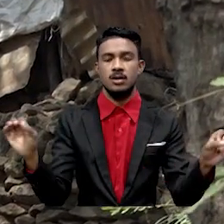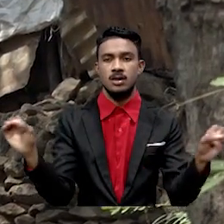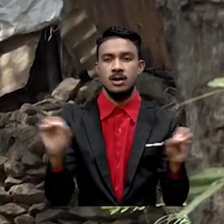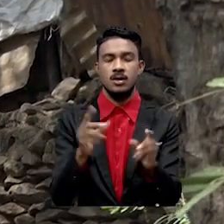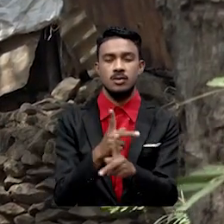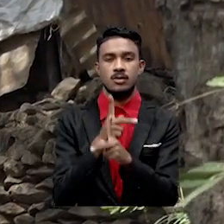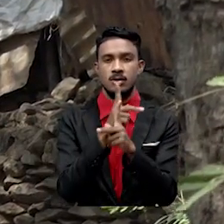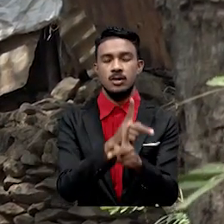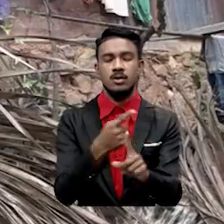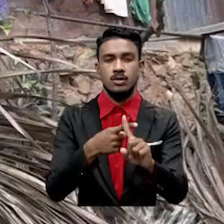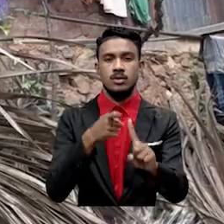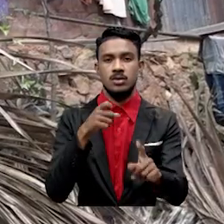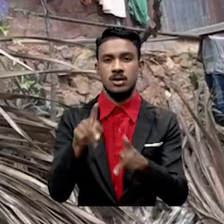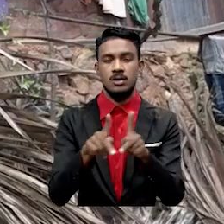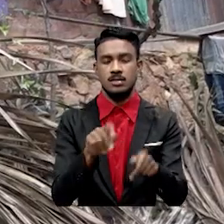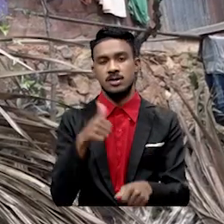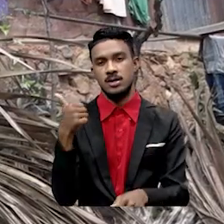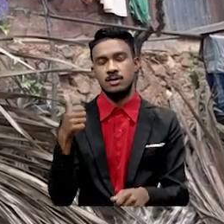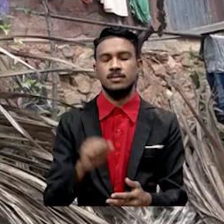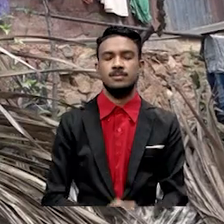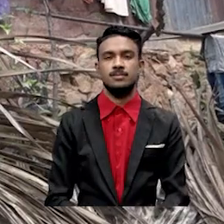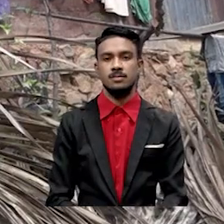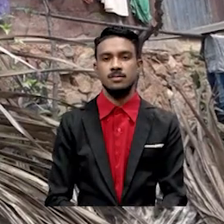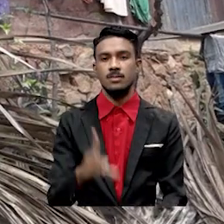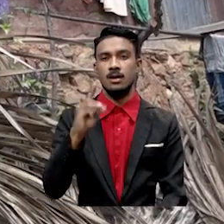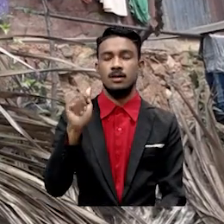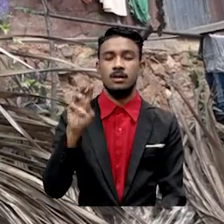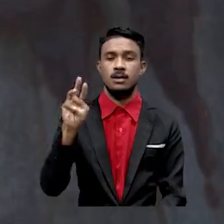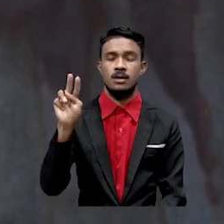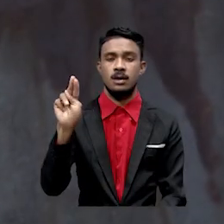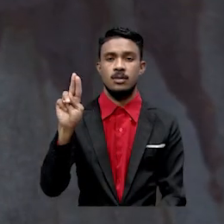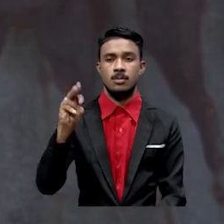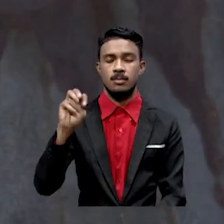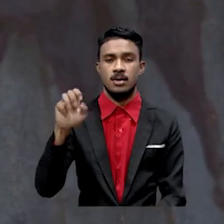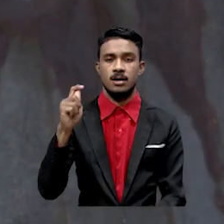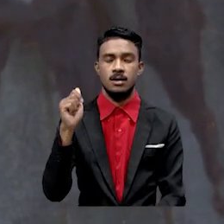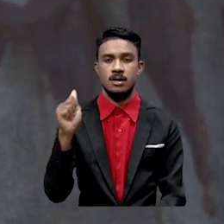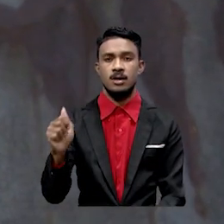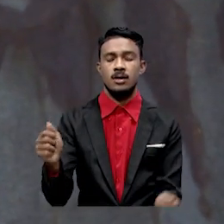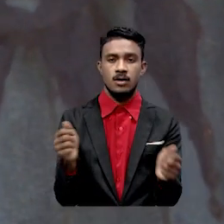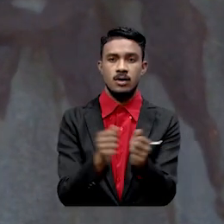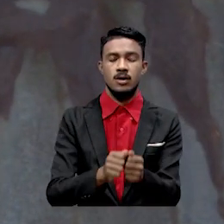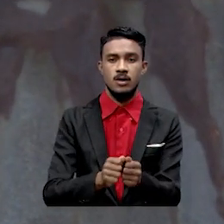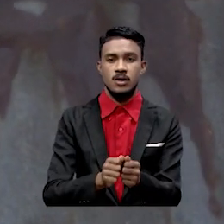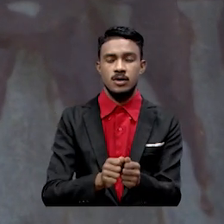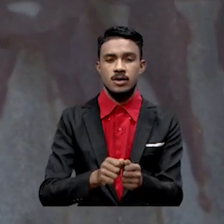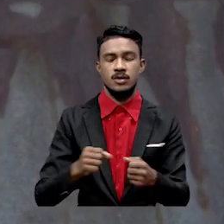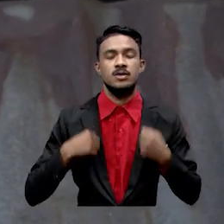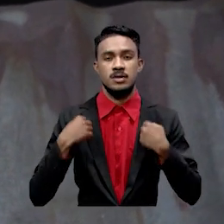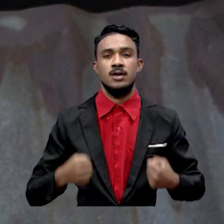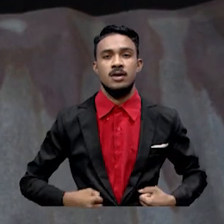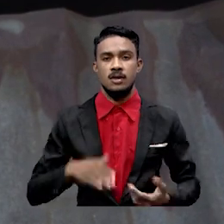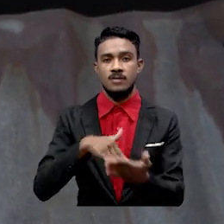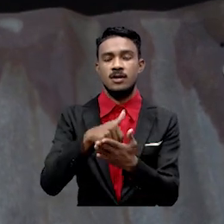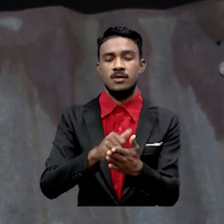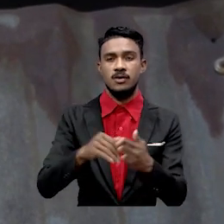proteção husi ema selu. Dau meta inan faluk ida ho kondisão saúde la estável, nebe hela